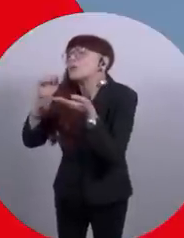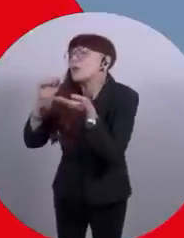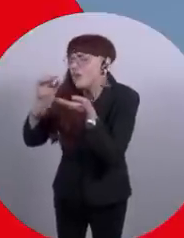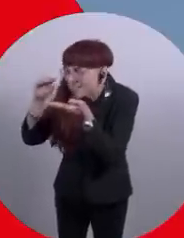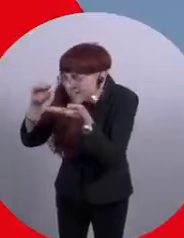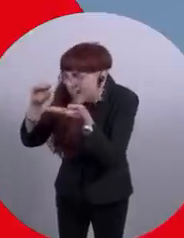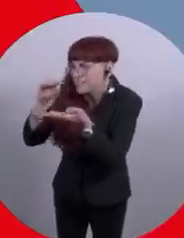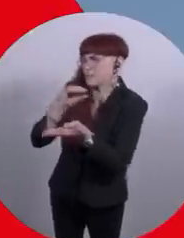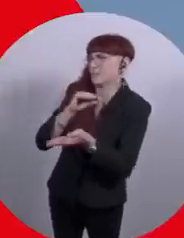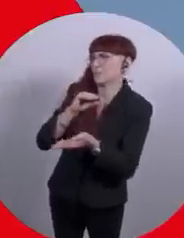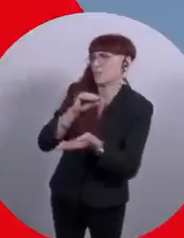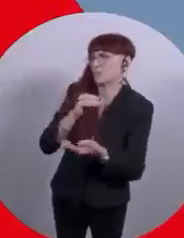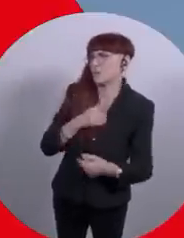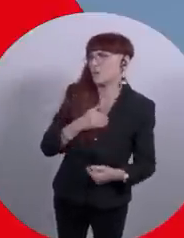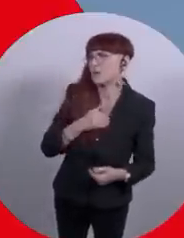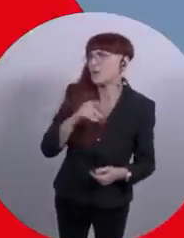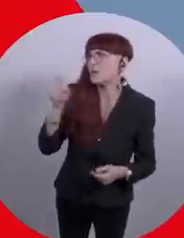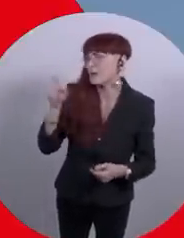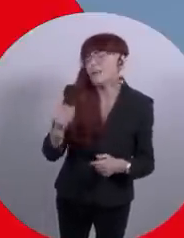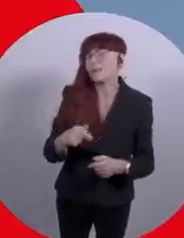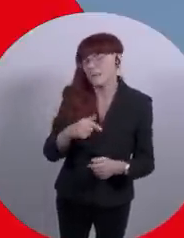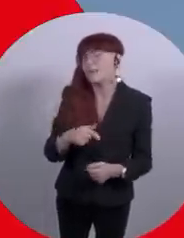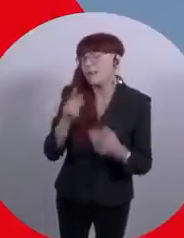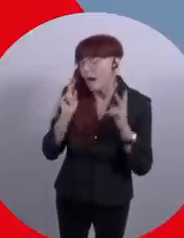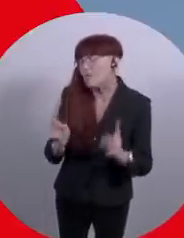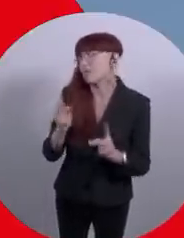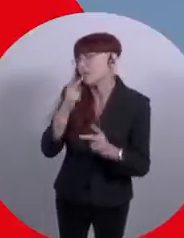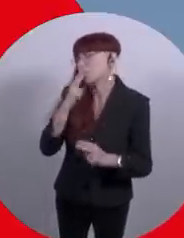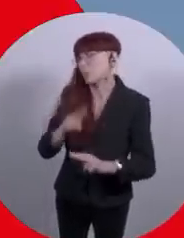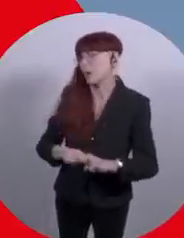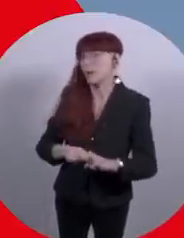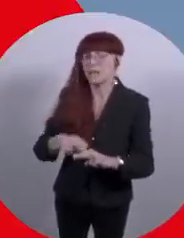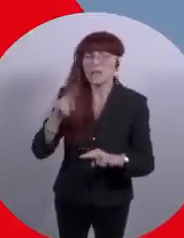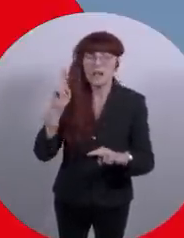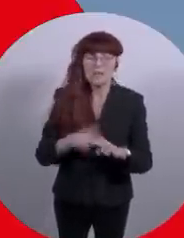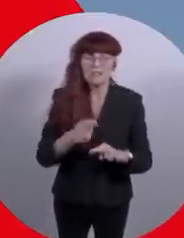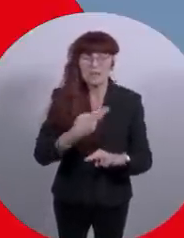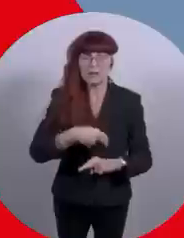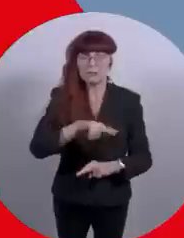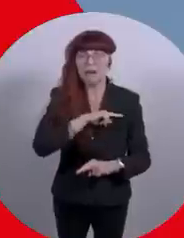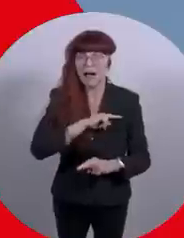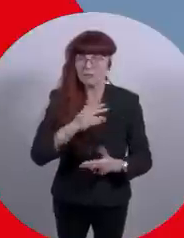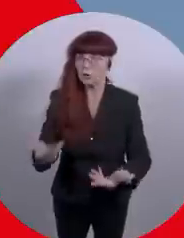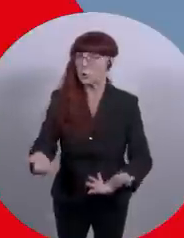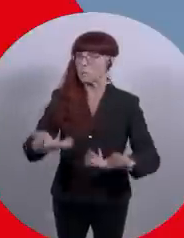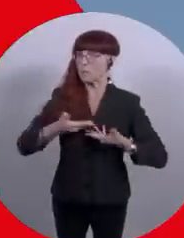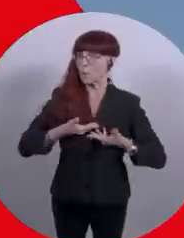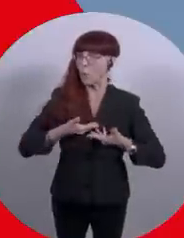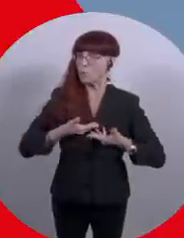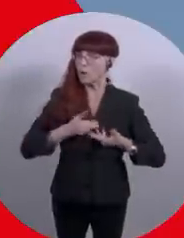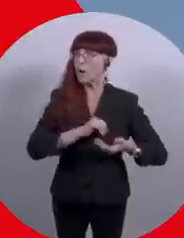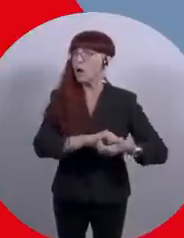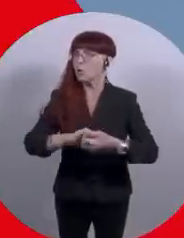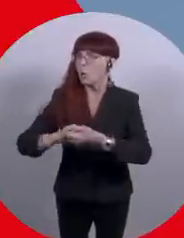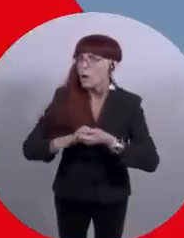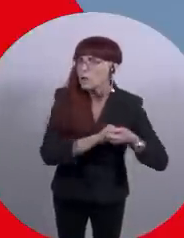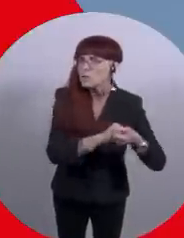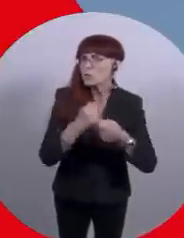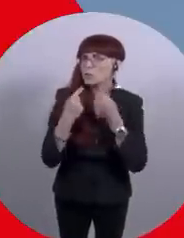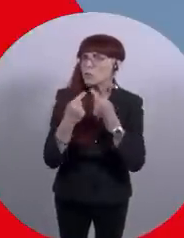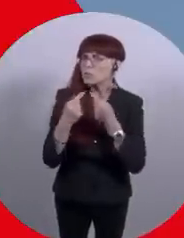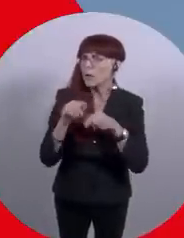Genossinnen genossen ich kann nicht ernst Versprechen in dem Moment Verantwortung von euch übertragen kriegt Koalitionsgespräche zu führen